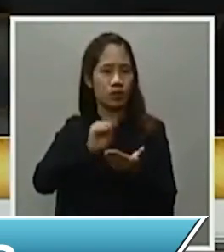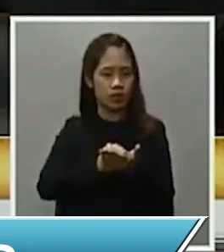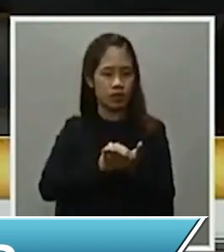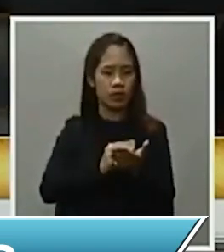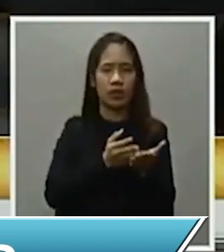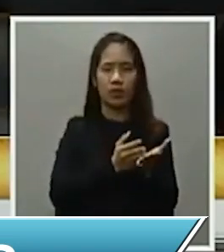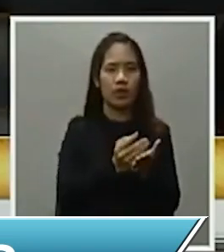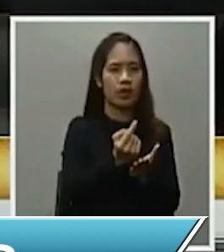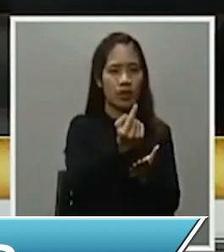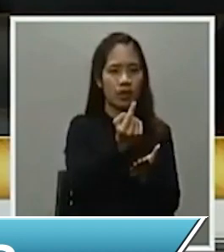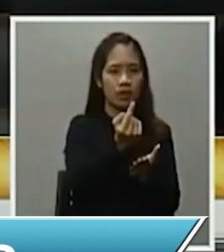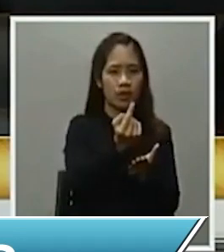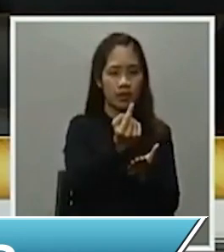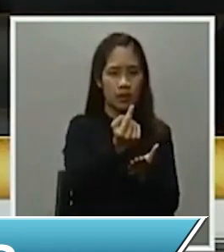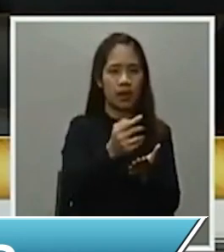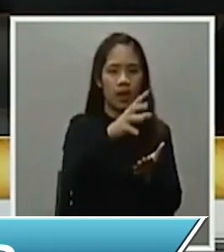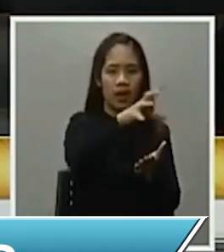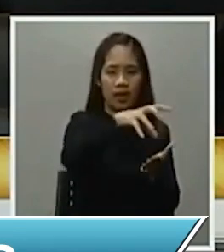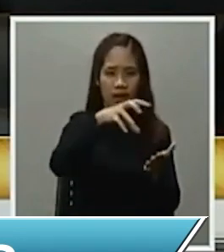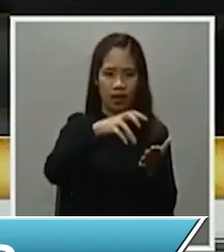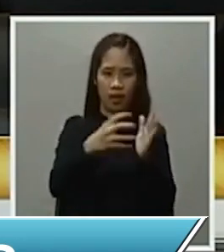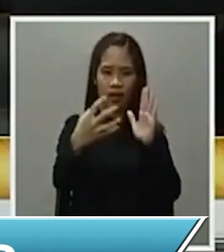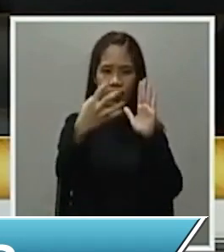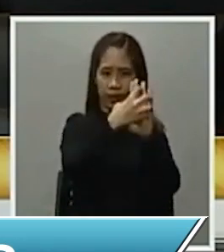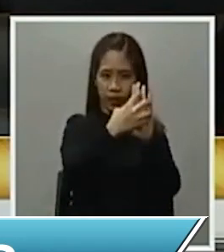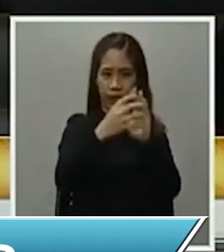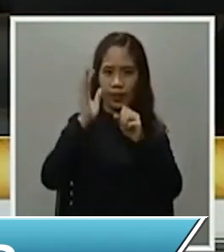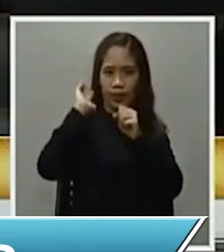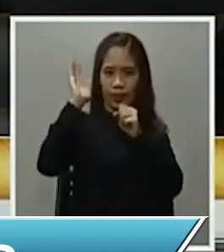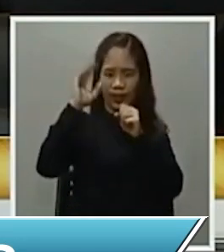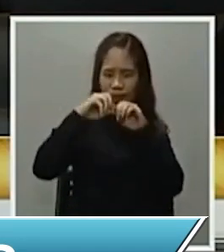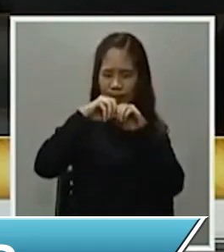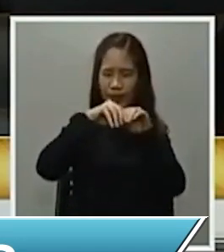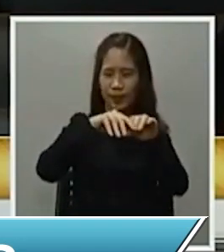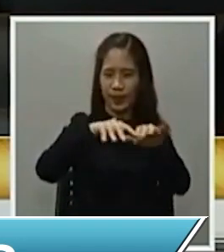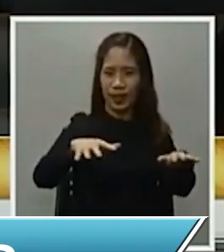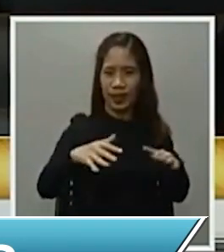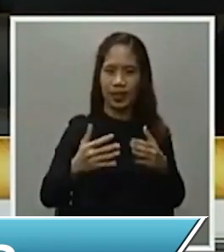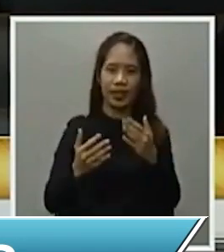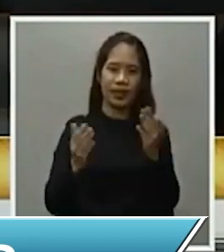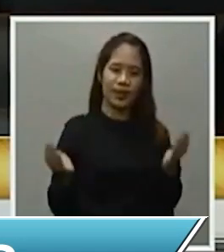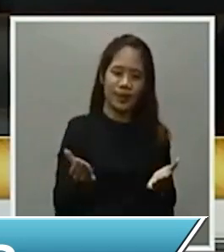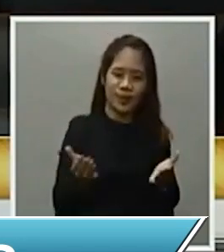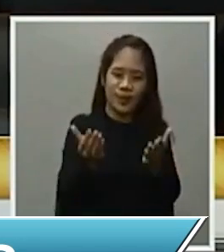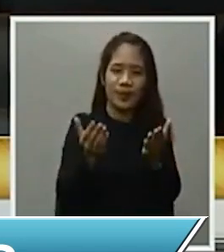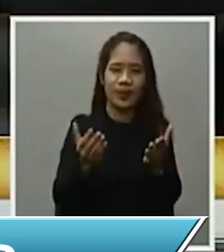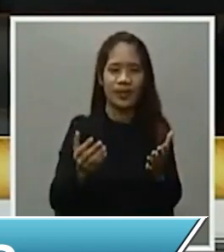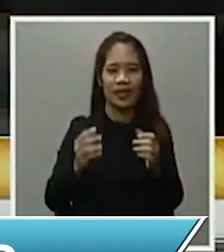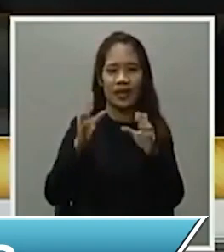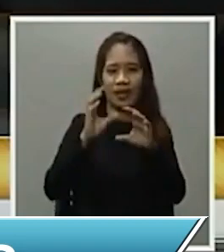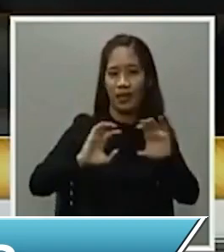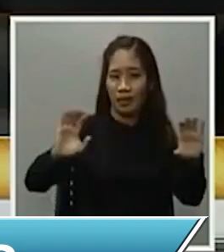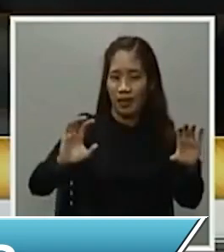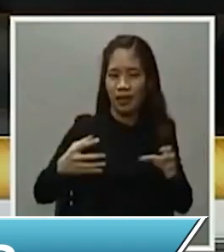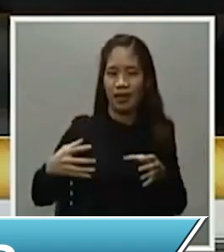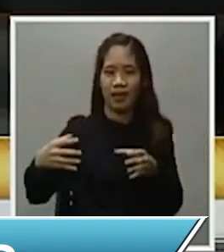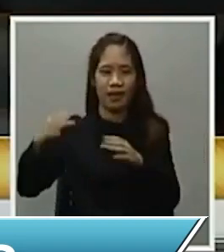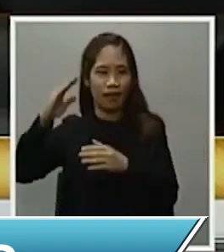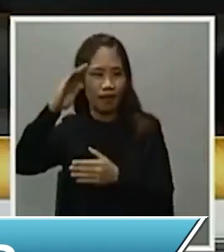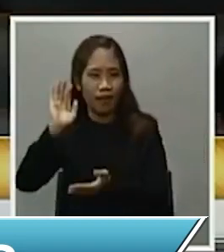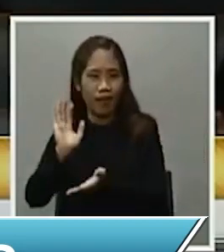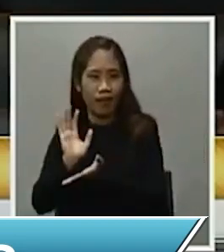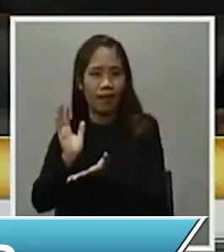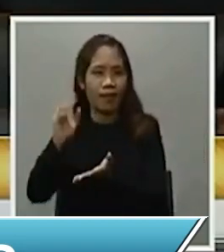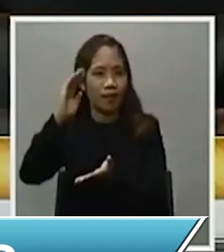เดียวมิติเดียวนำมาโพสต์เพื่ออวยรัฐบาลอวยกองทัพ พื่อบิดเบือนข้อเท็จจริงหรือพยายาม